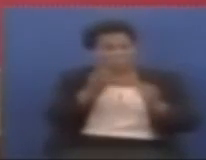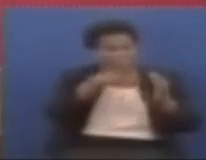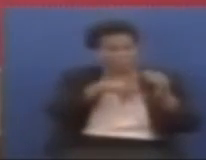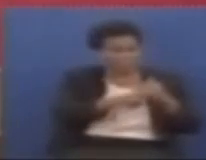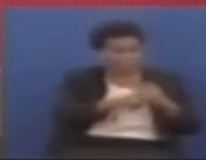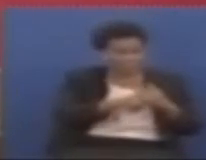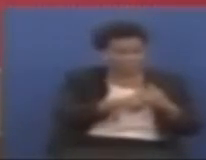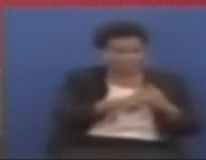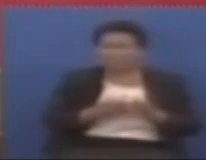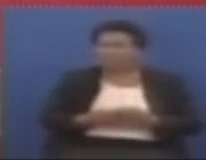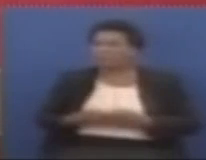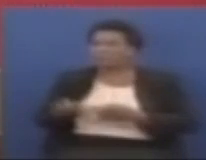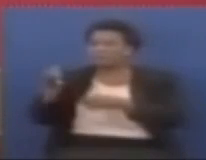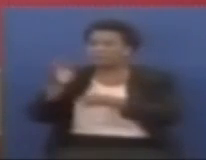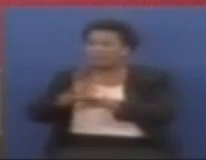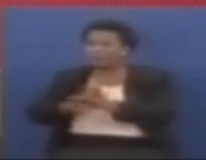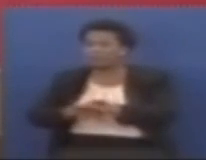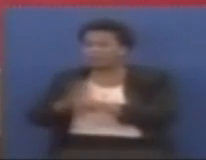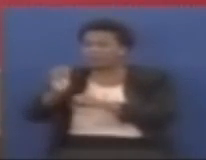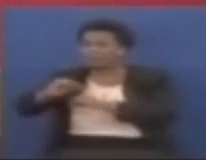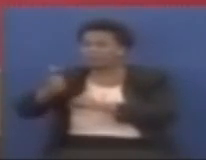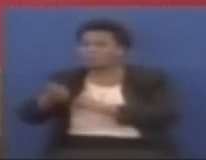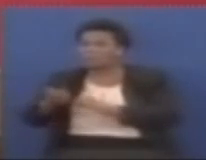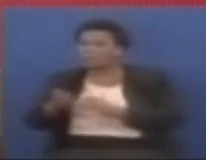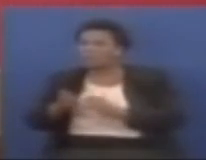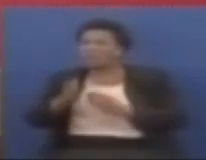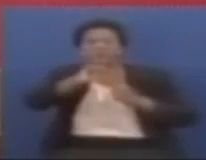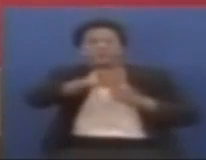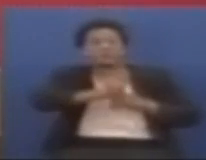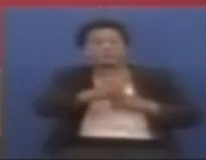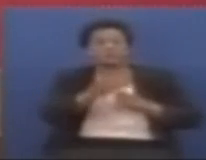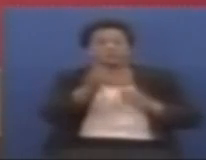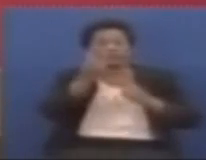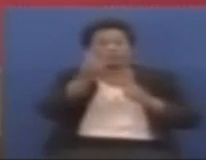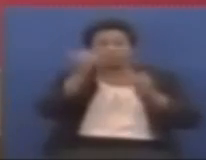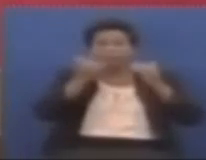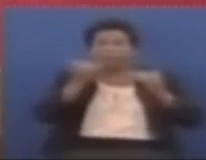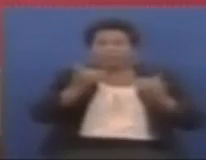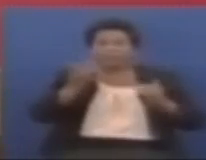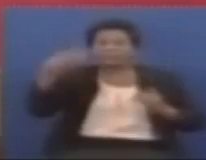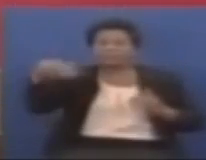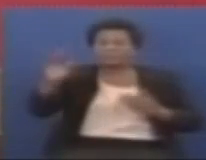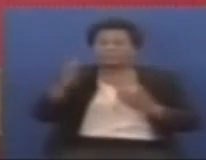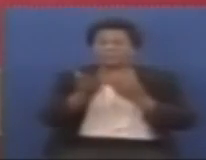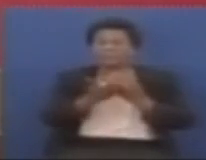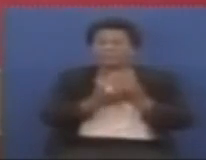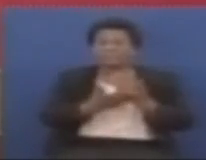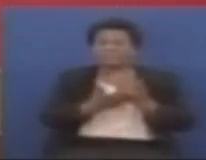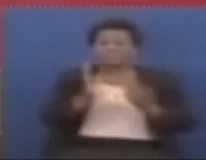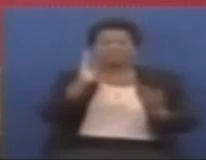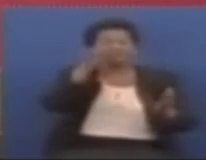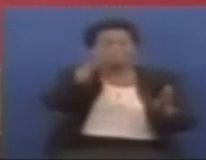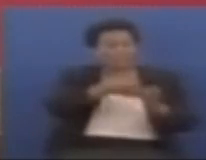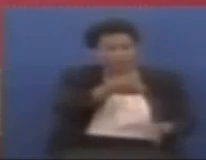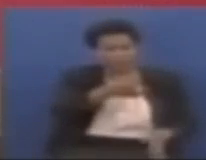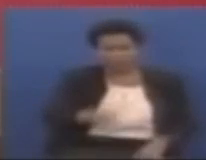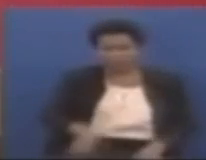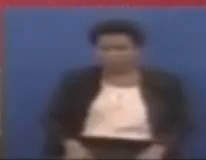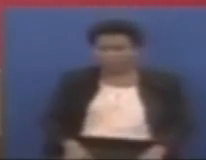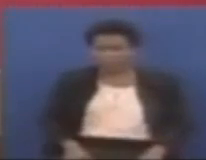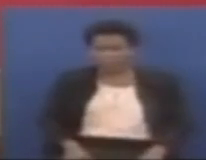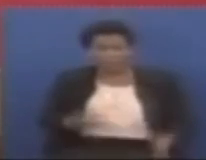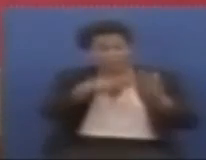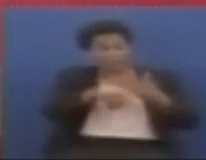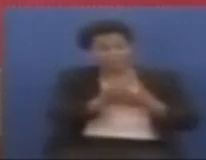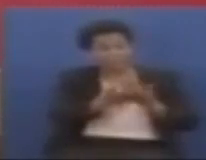serikali inashtaki au inashtakiwa. Mheshimiwa Spika, wizara yangu kupitia ofisi ya